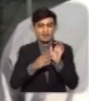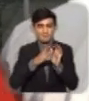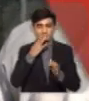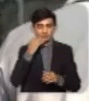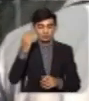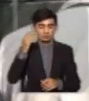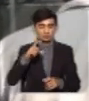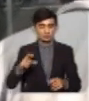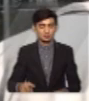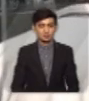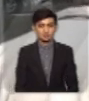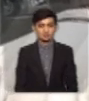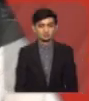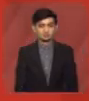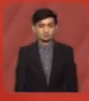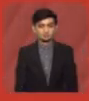иностранцев.